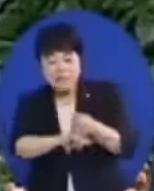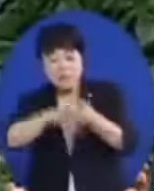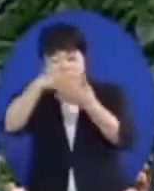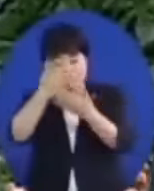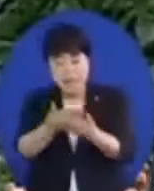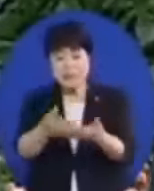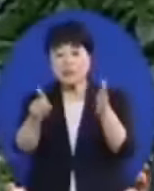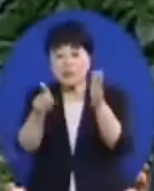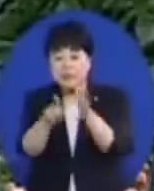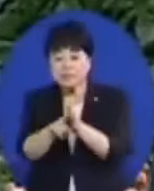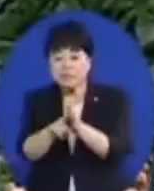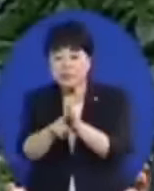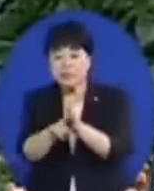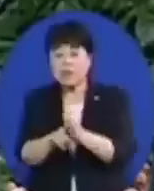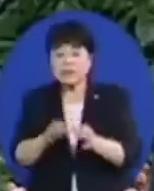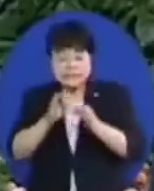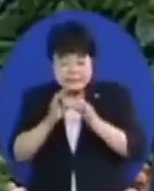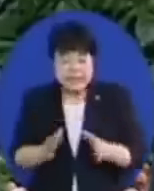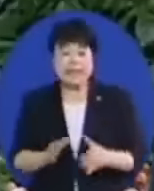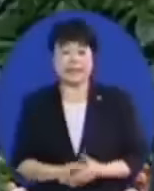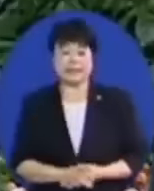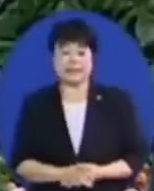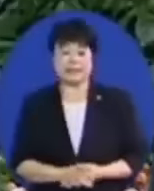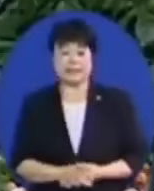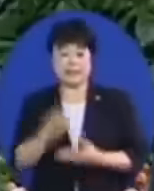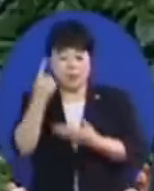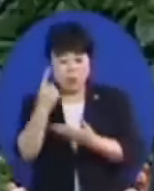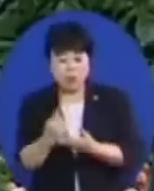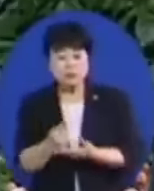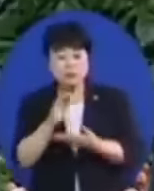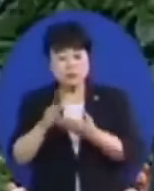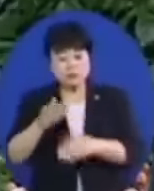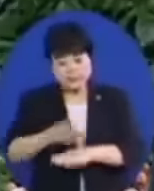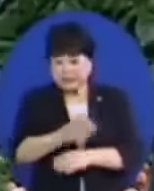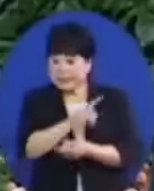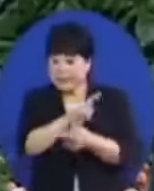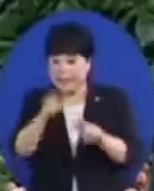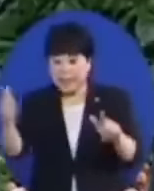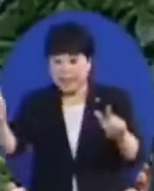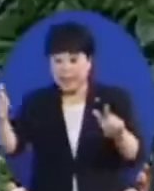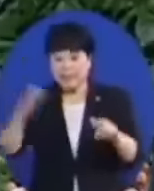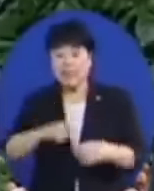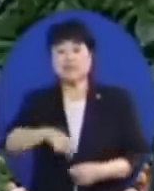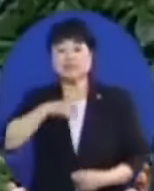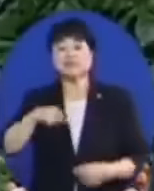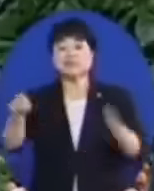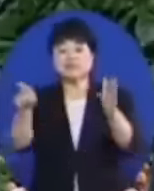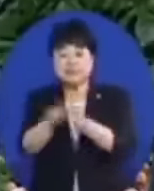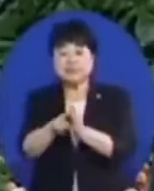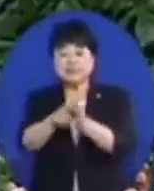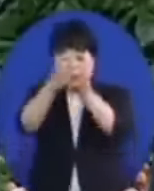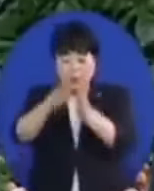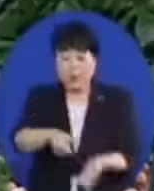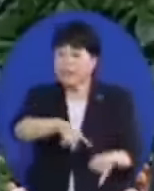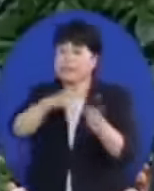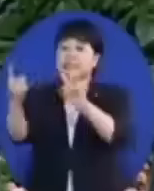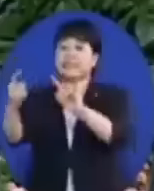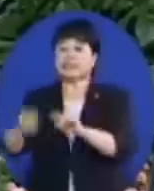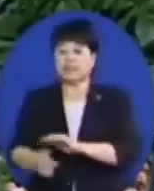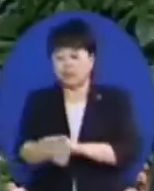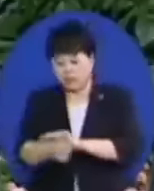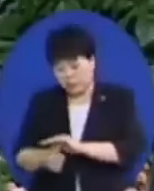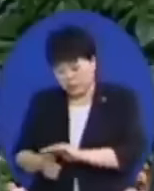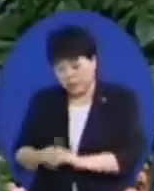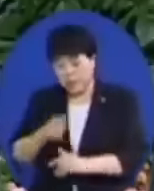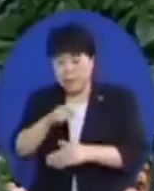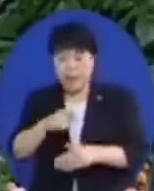받기 위함이라. 잠시 잠깐 오면 오시리가 오시리니 지체하지 아니하리라. 나의 의인은 믿음으로 말미암아 살리라. 또한 뒤로 물러가면